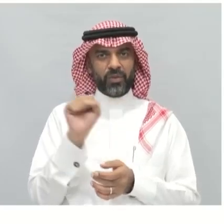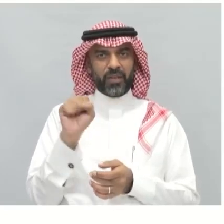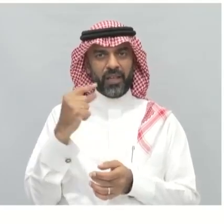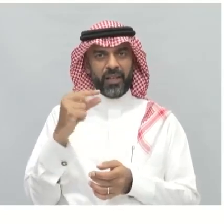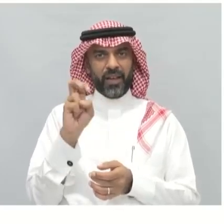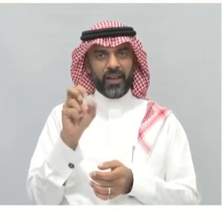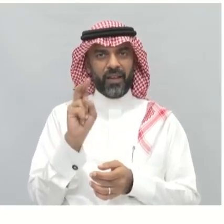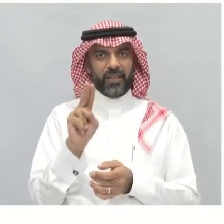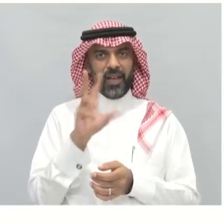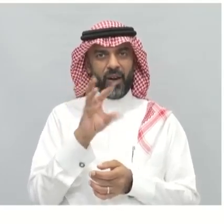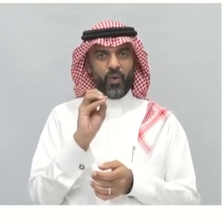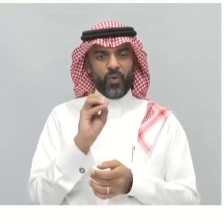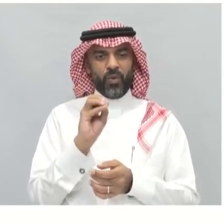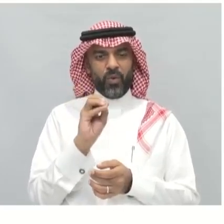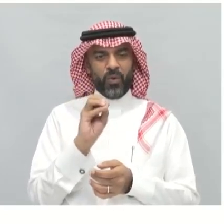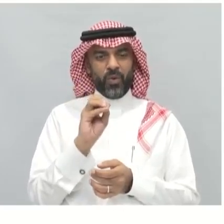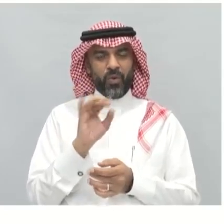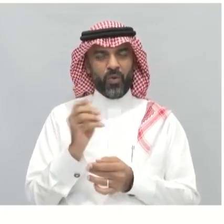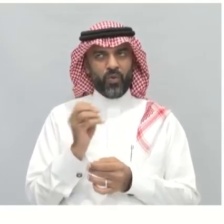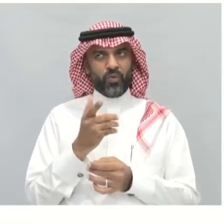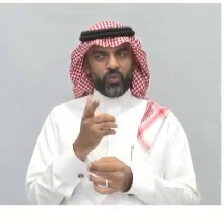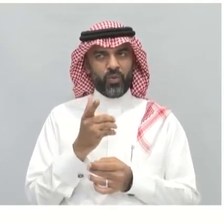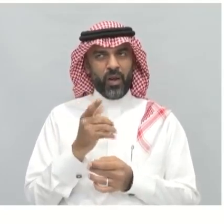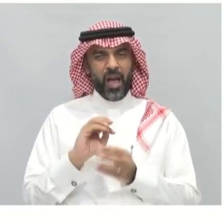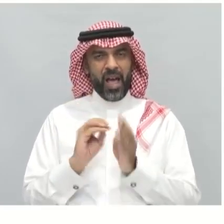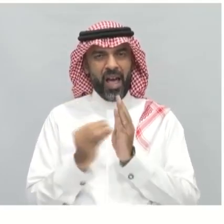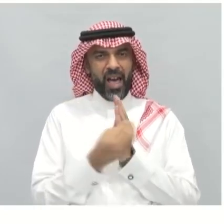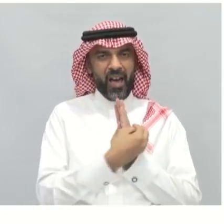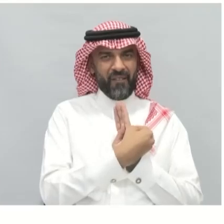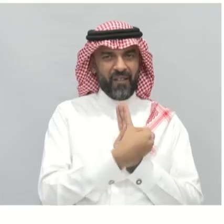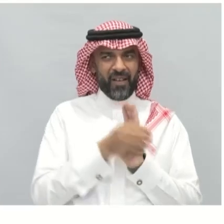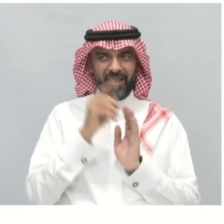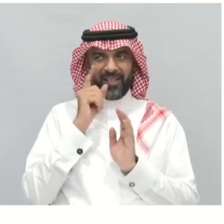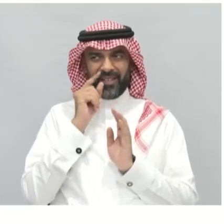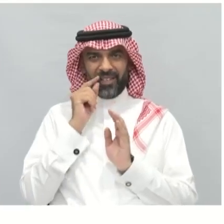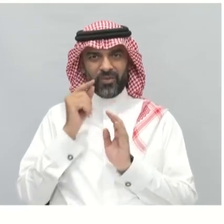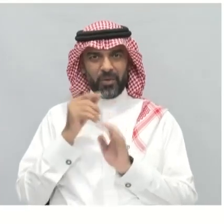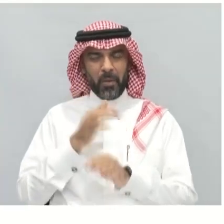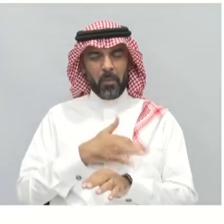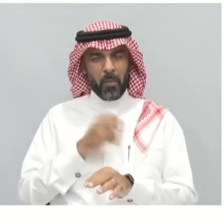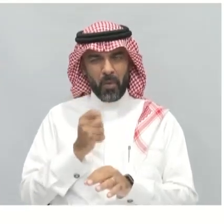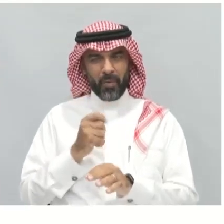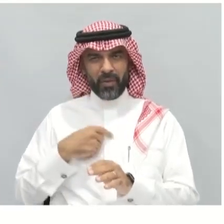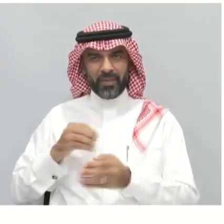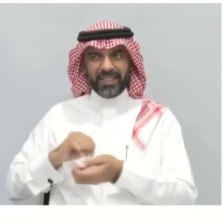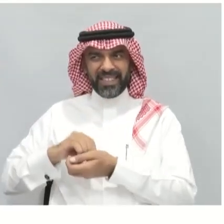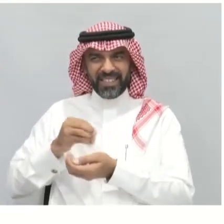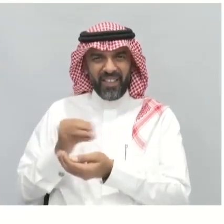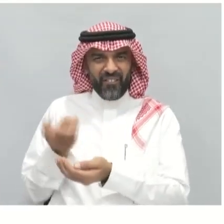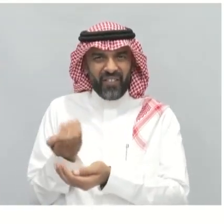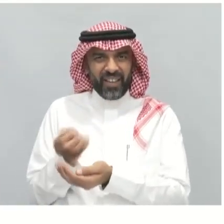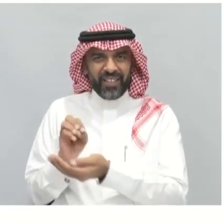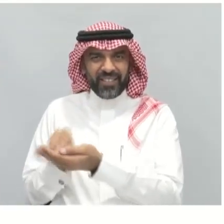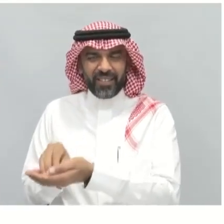صدقته والفعل اعطى نستطيع ان نقول اعطى الغني زكاته اعطى الغني